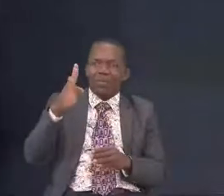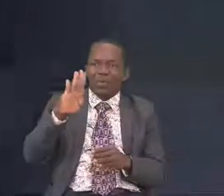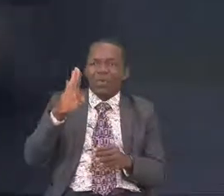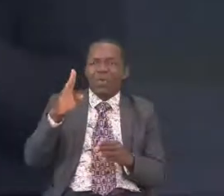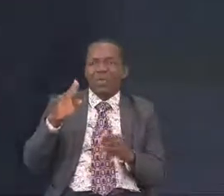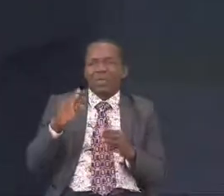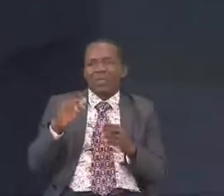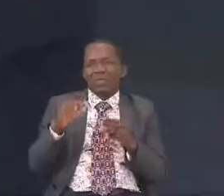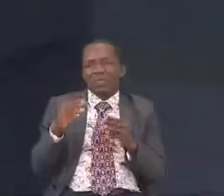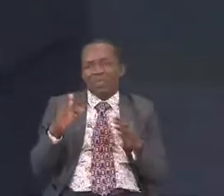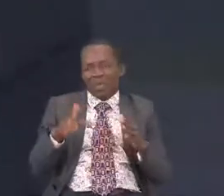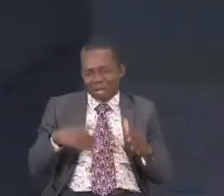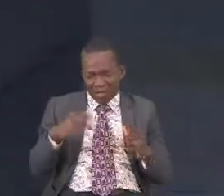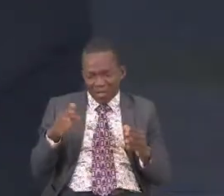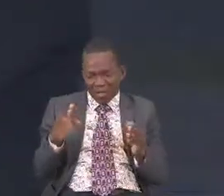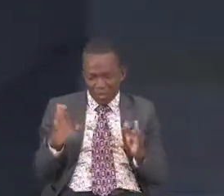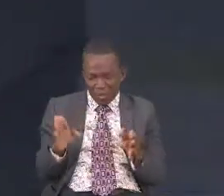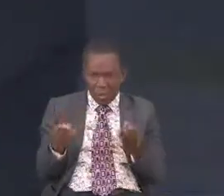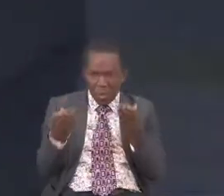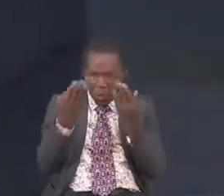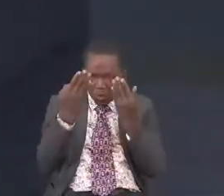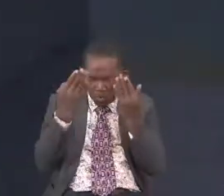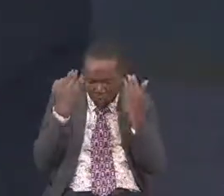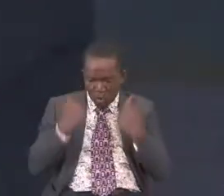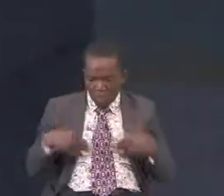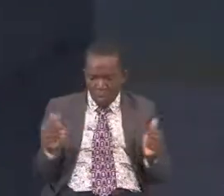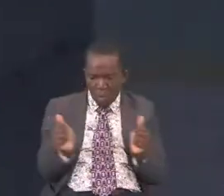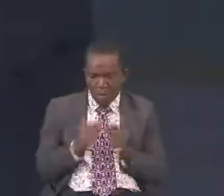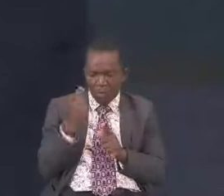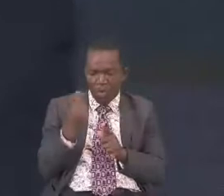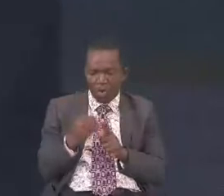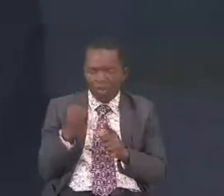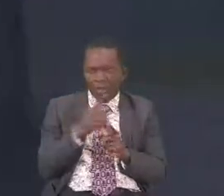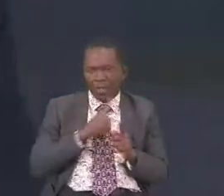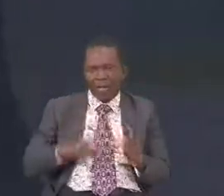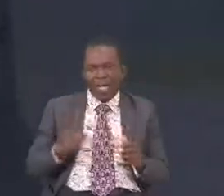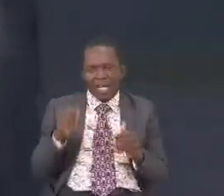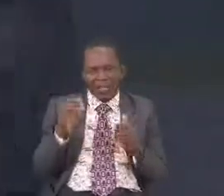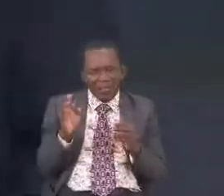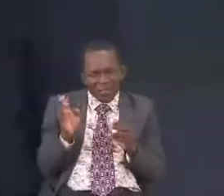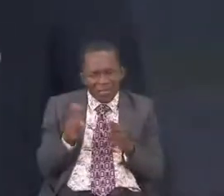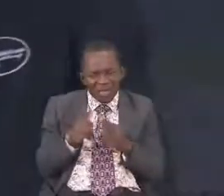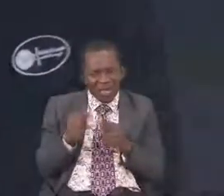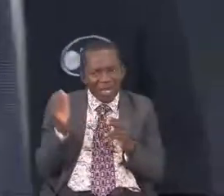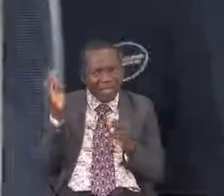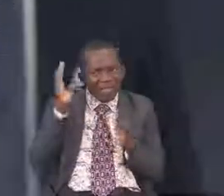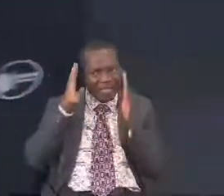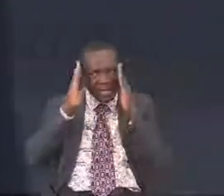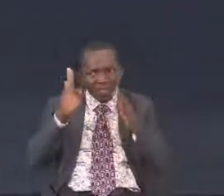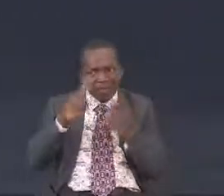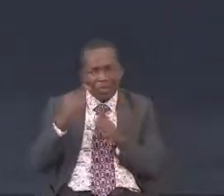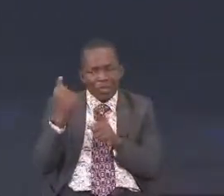tu étais vraiment emballé par la parole de Dieu. Tu étais sensible à la puissance de Dieu.